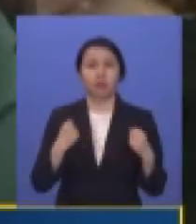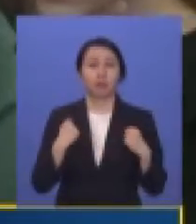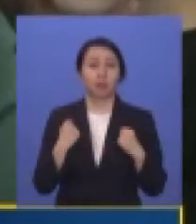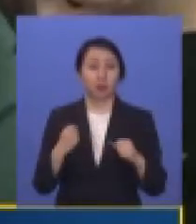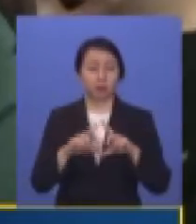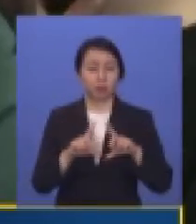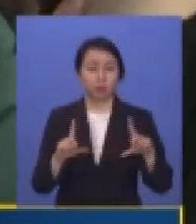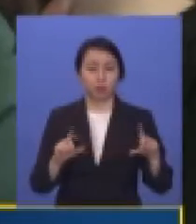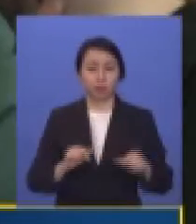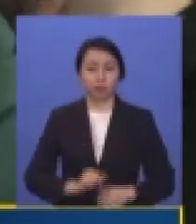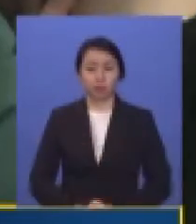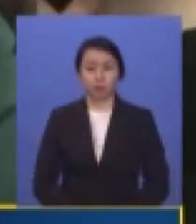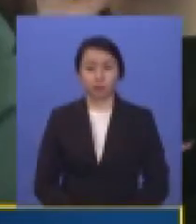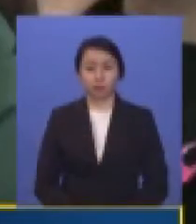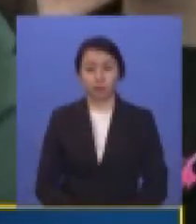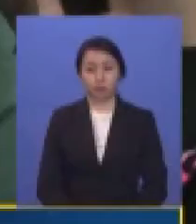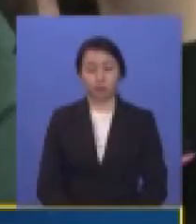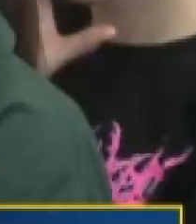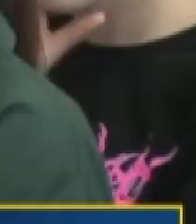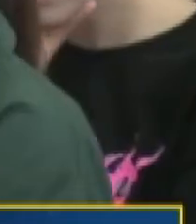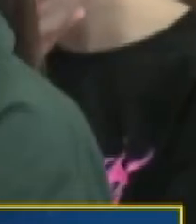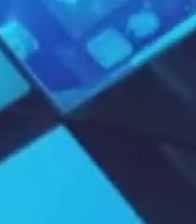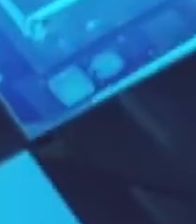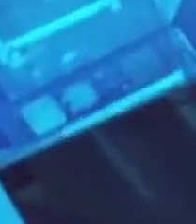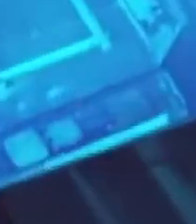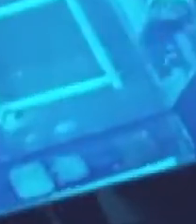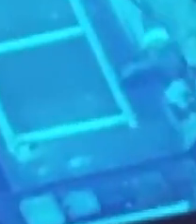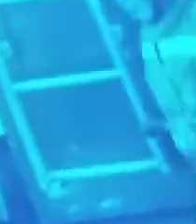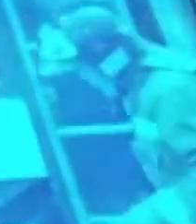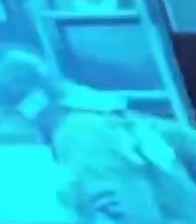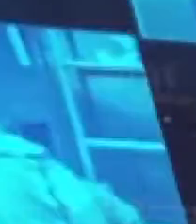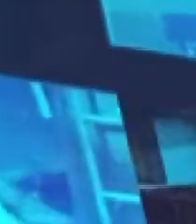школе. Аделия Кушекова, Михаил Казначеев, служба новостей.